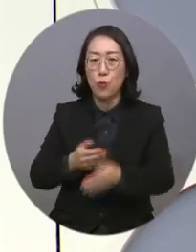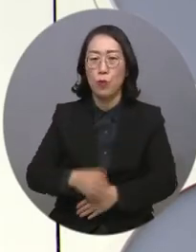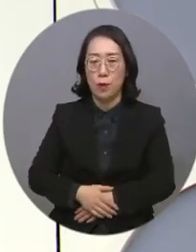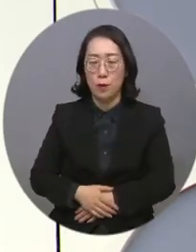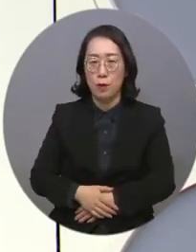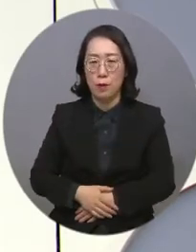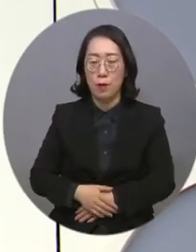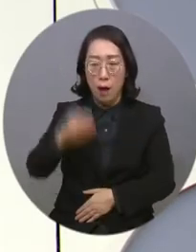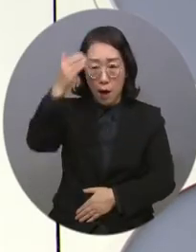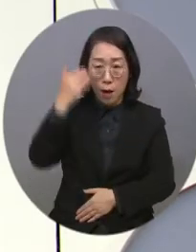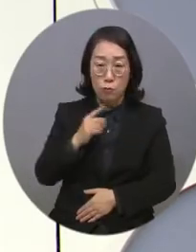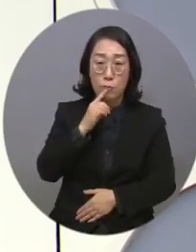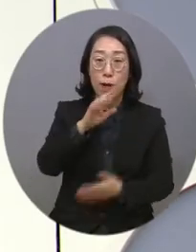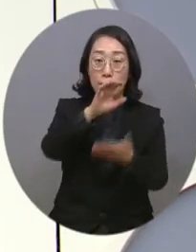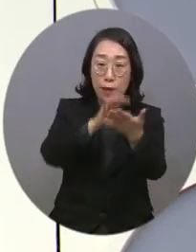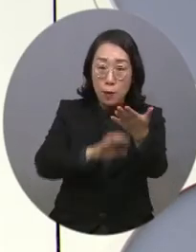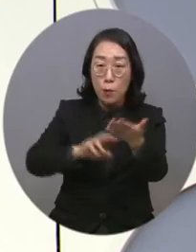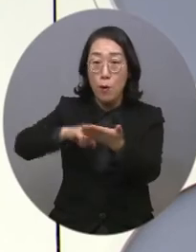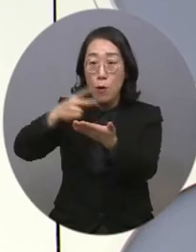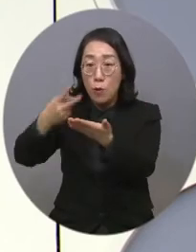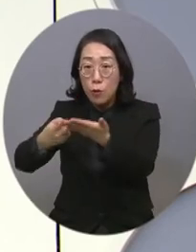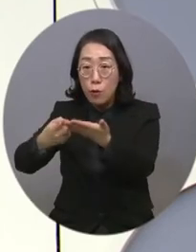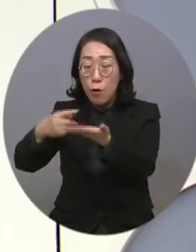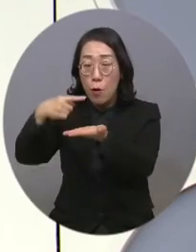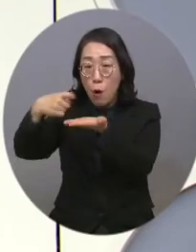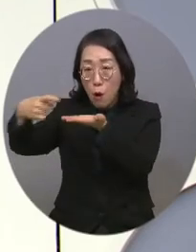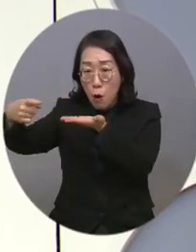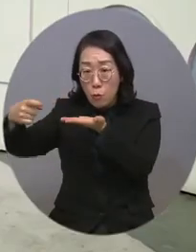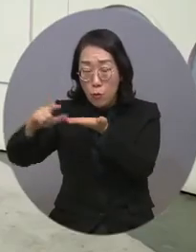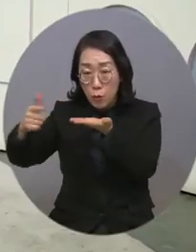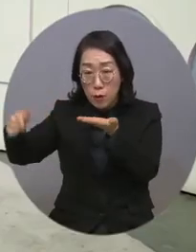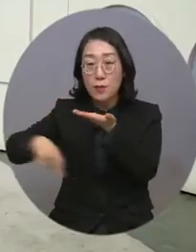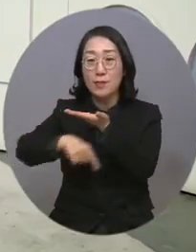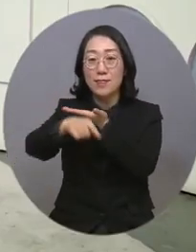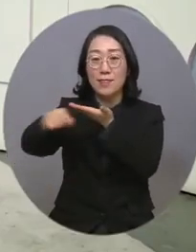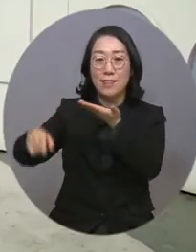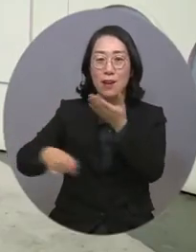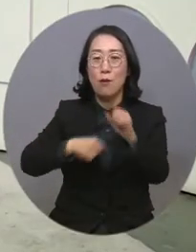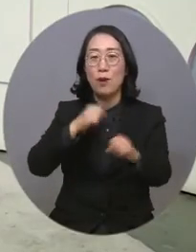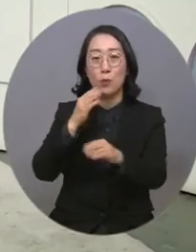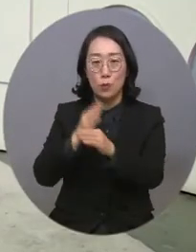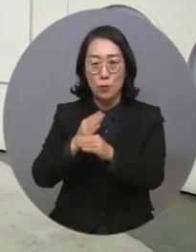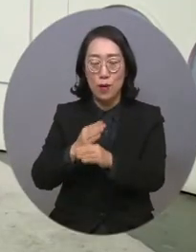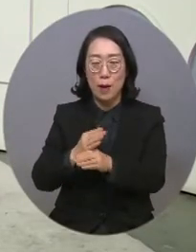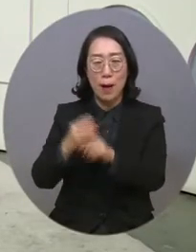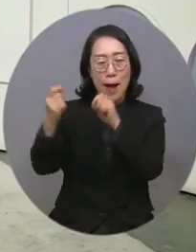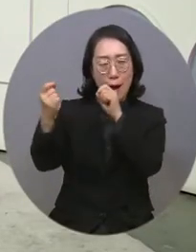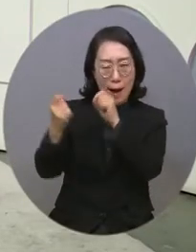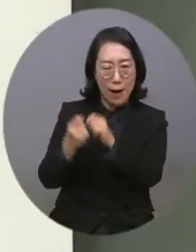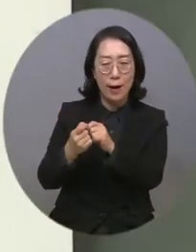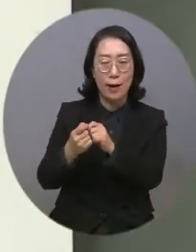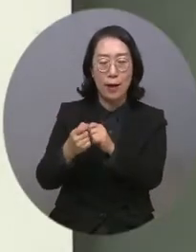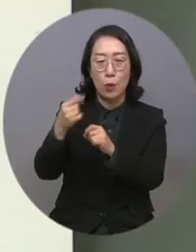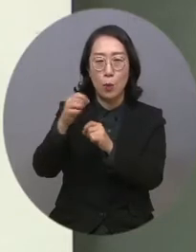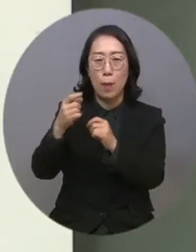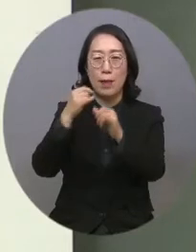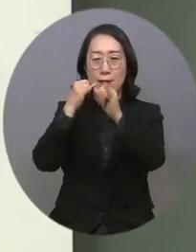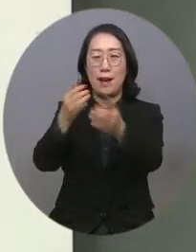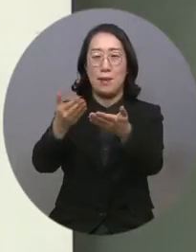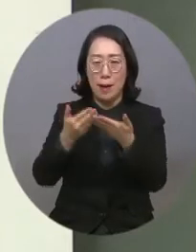외국어로 번역되고 체코어로도 번역되는데 지금 번역원에서 열심히 하고 있습니다. 조만간 곧 노벨 문학상 받을 거라 생각합니다. 제발